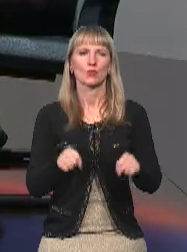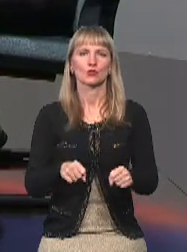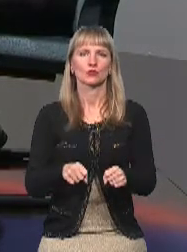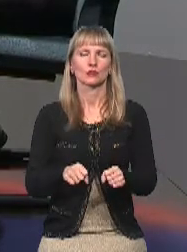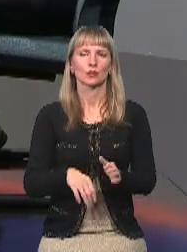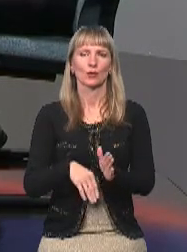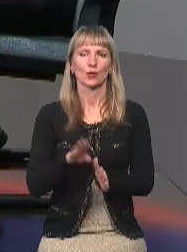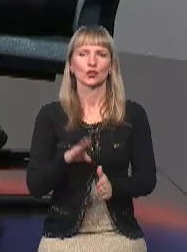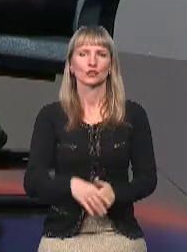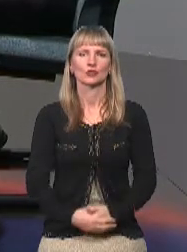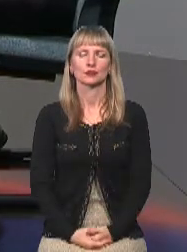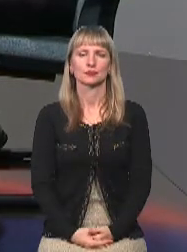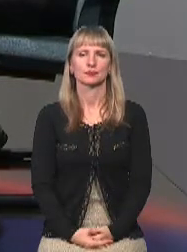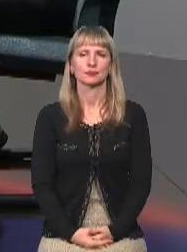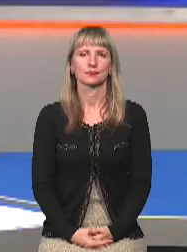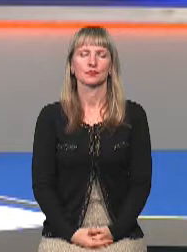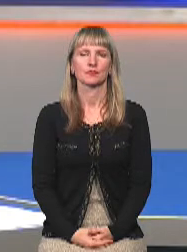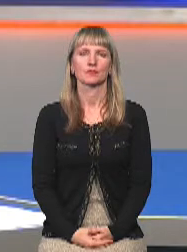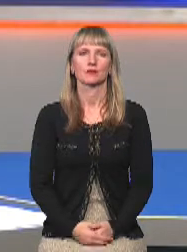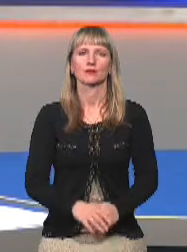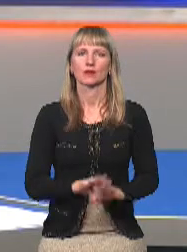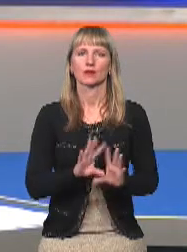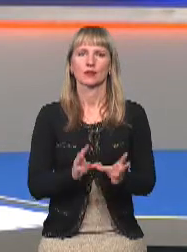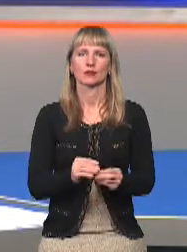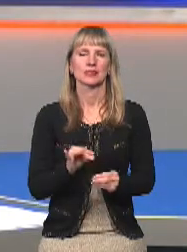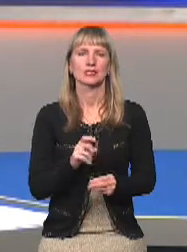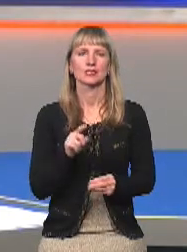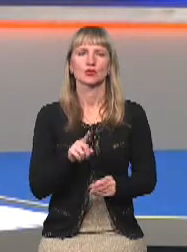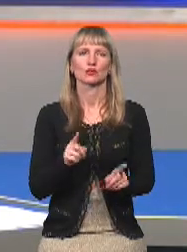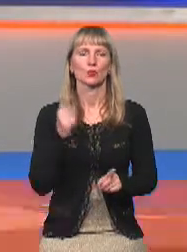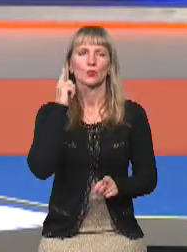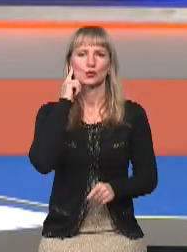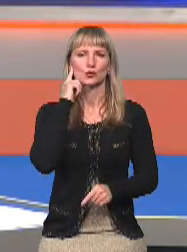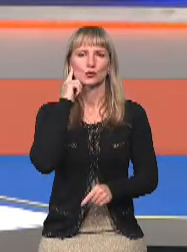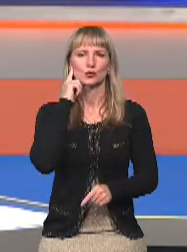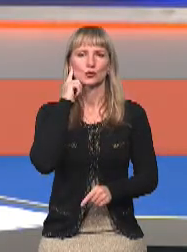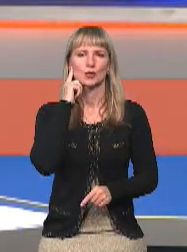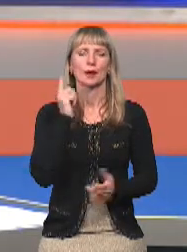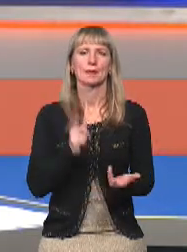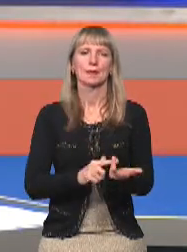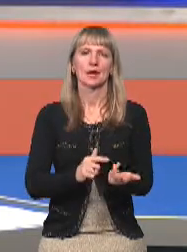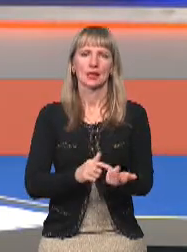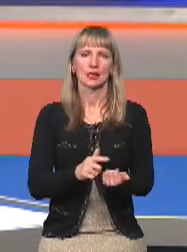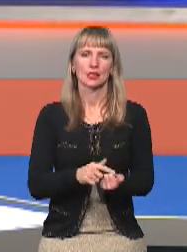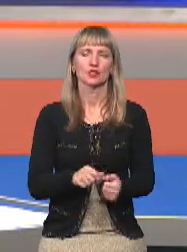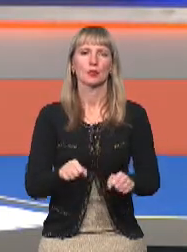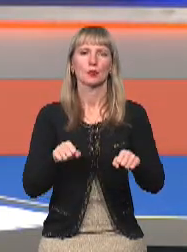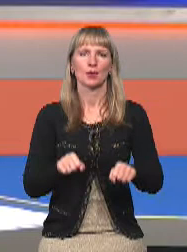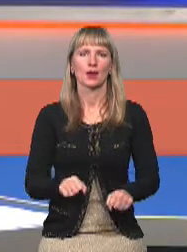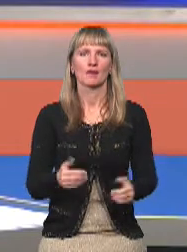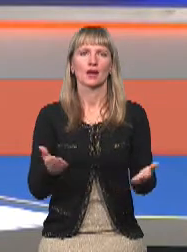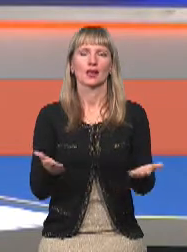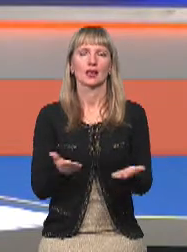покращити? В принципі, із того, що ми з вами почули, перелічені права,